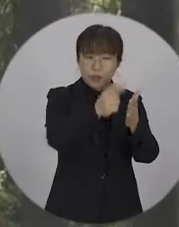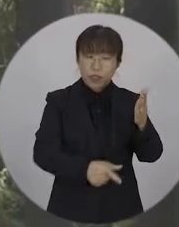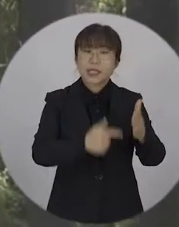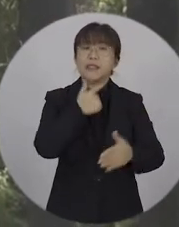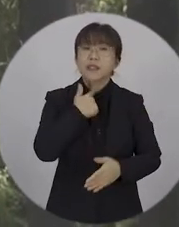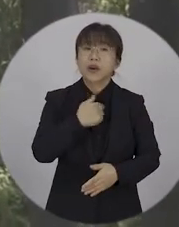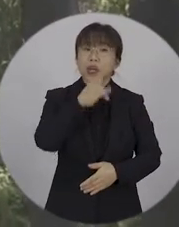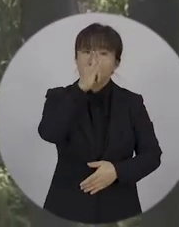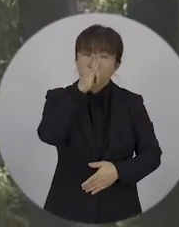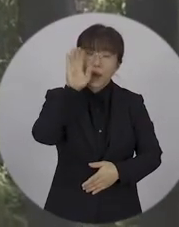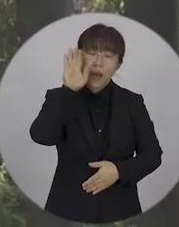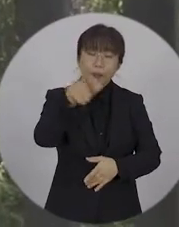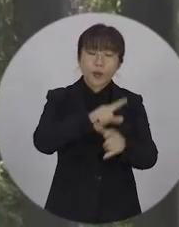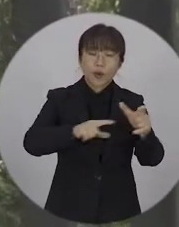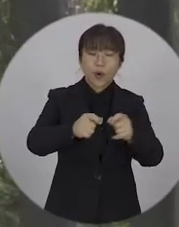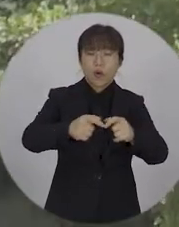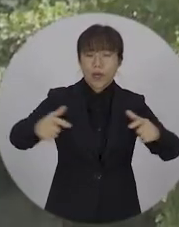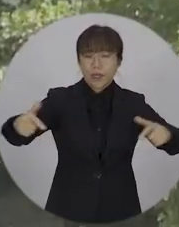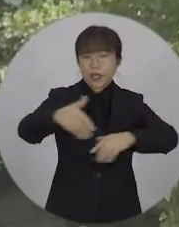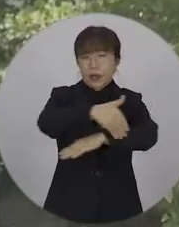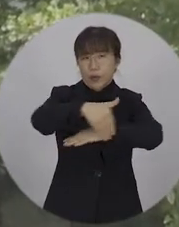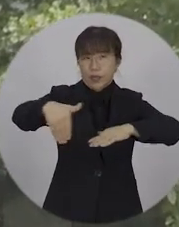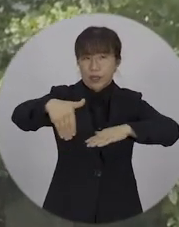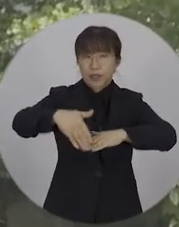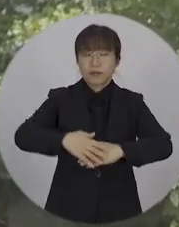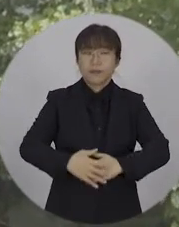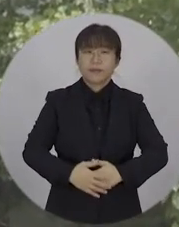지속적으로 사물주소 부여를 확대해 나갈 방침입니다.